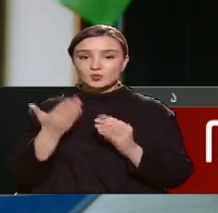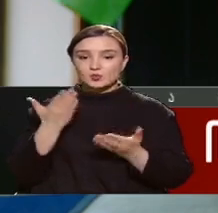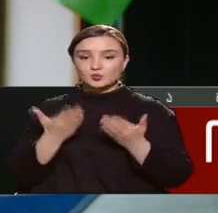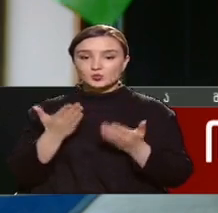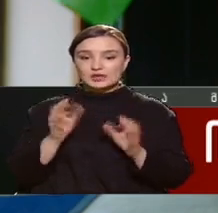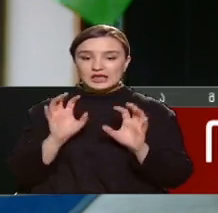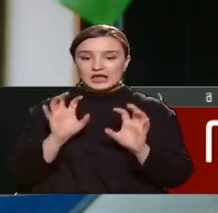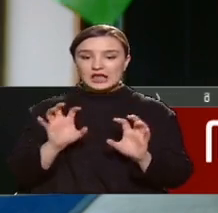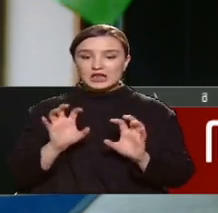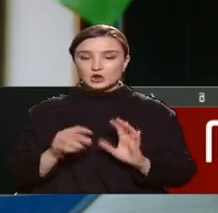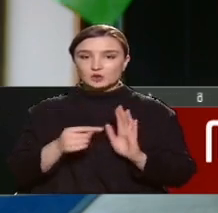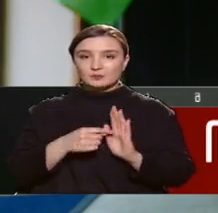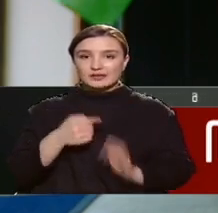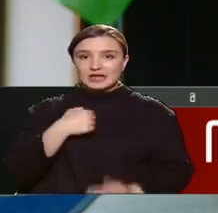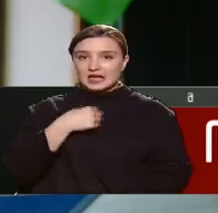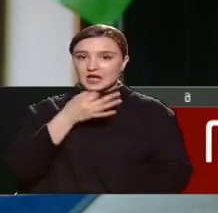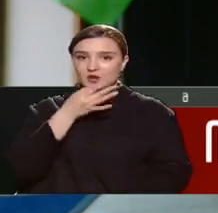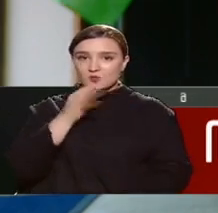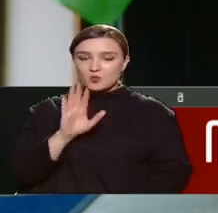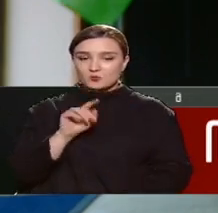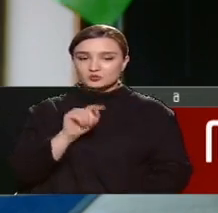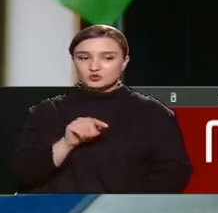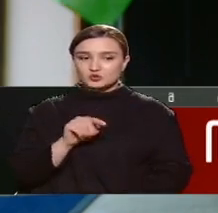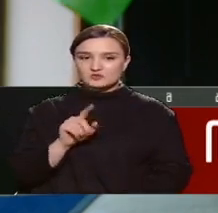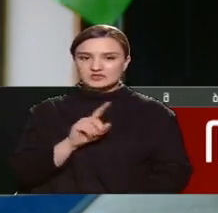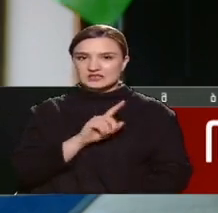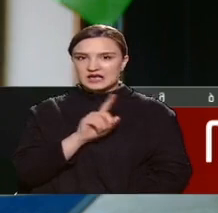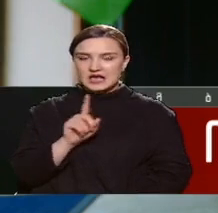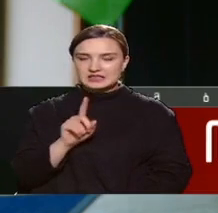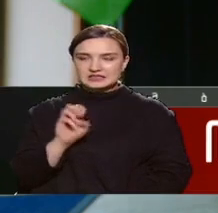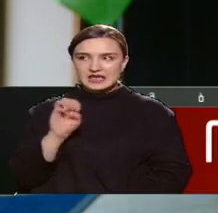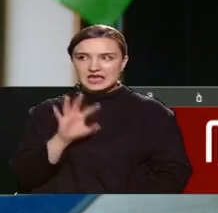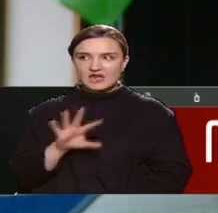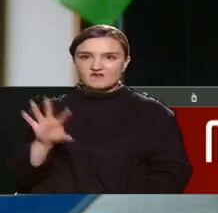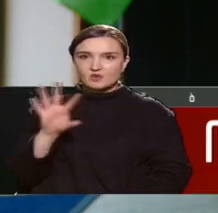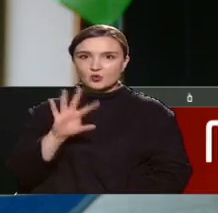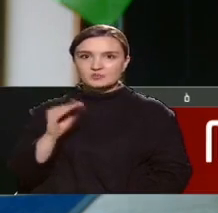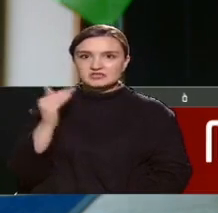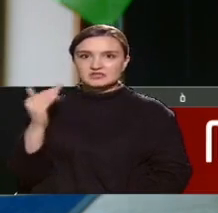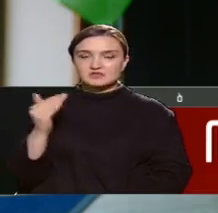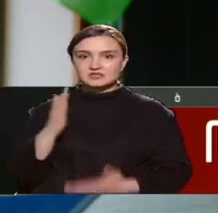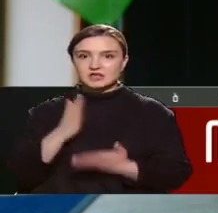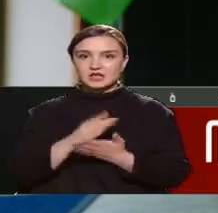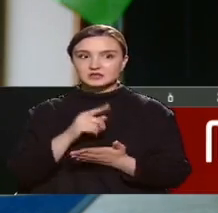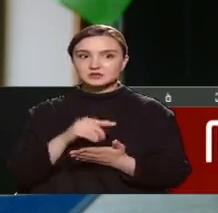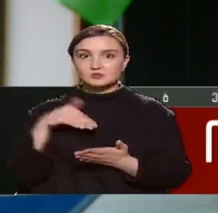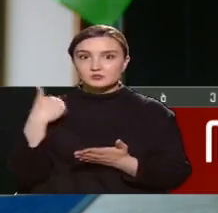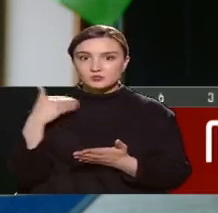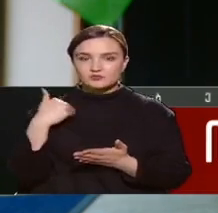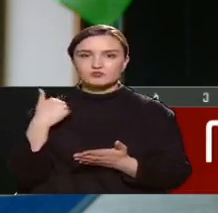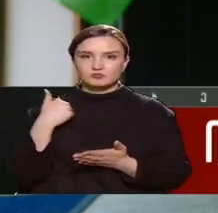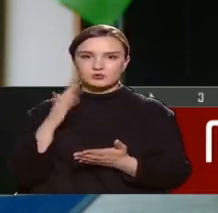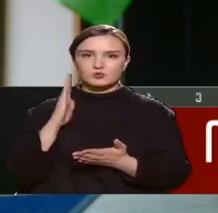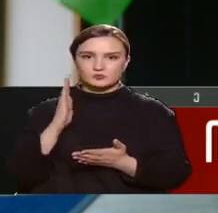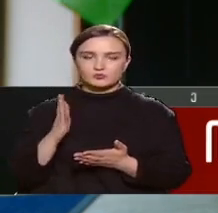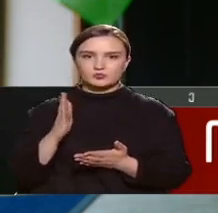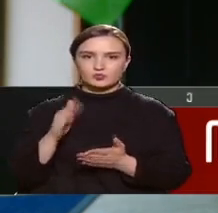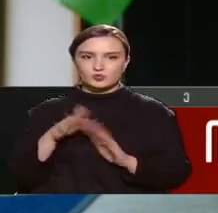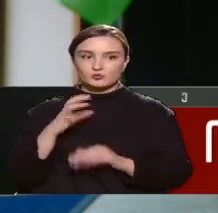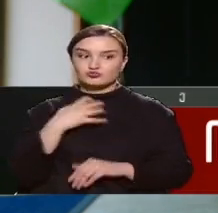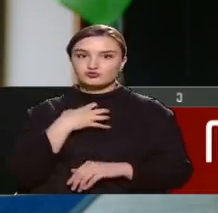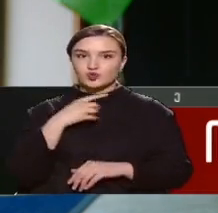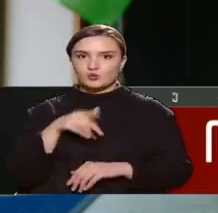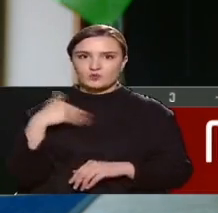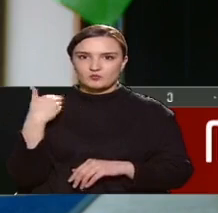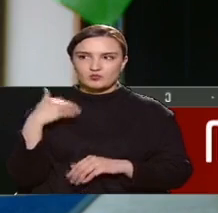dați canoni, rogor, mi-i dar mă mulțumesc, principul barier șepnui, se vreau integrație, este mirat ca unda, și eu sunt ce în poliția, sunt ori euro integrație, birat, prum, nici nu e lovani, a